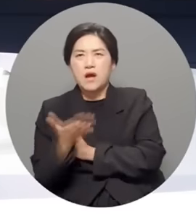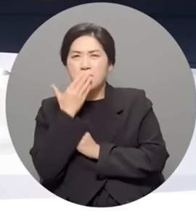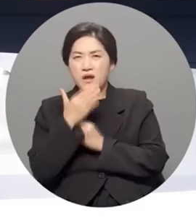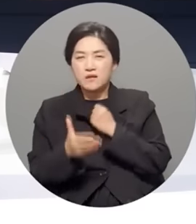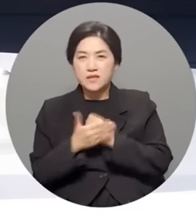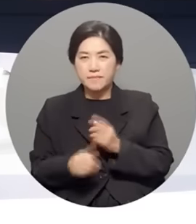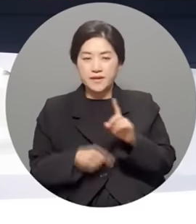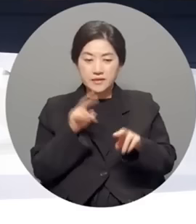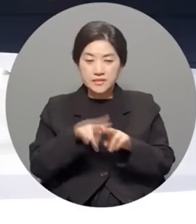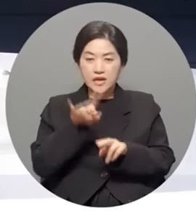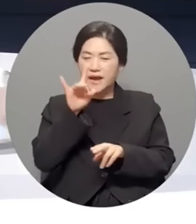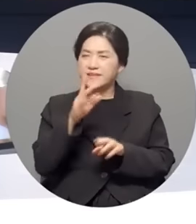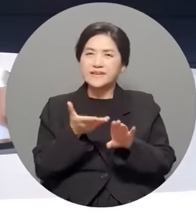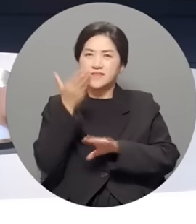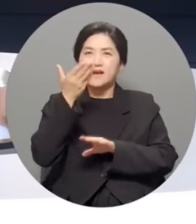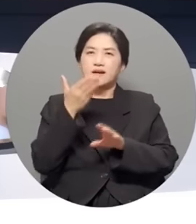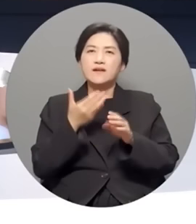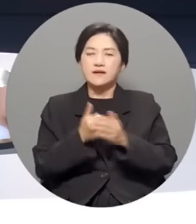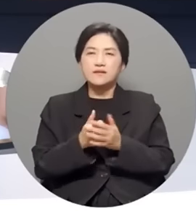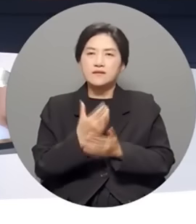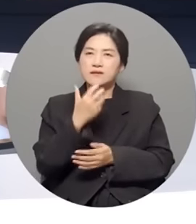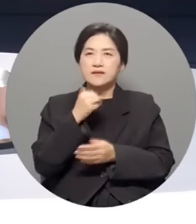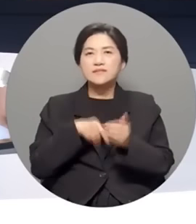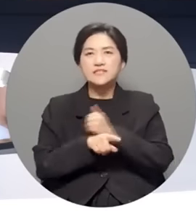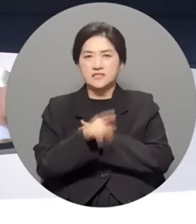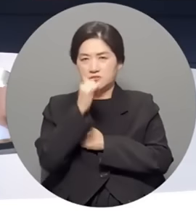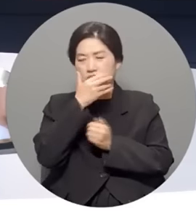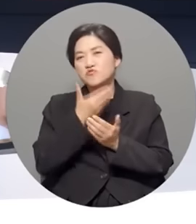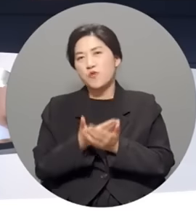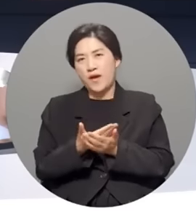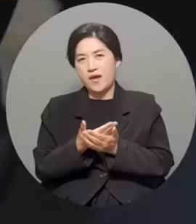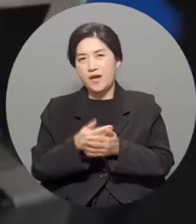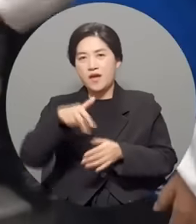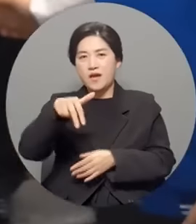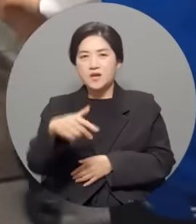이상의 의미가 있죠. 조희원 기자가 정리했습니다.